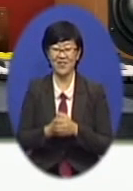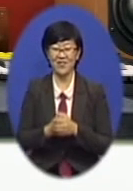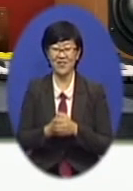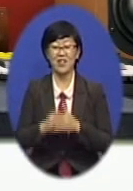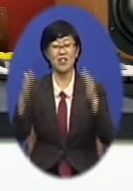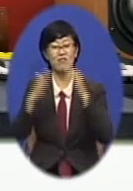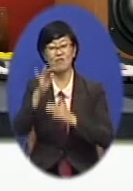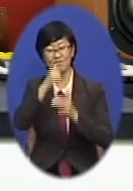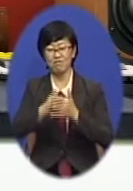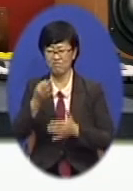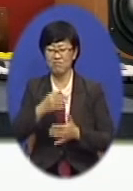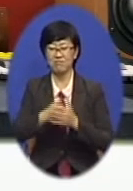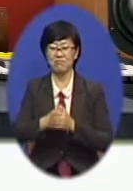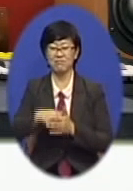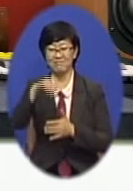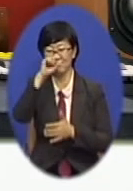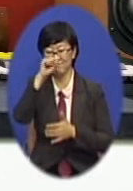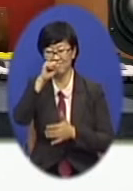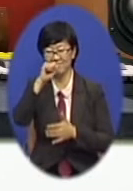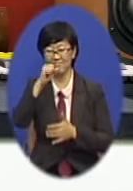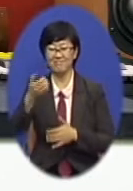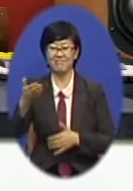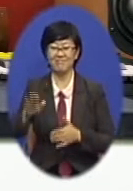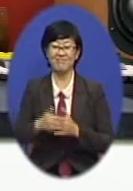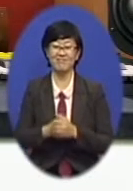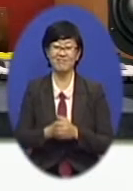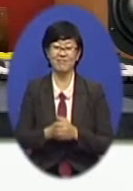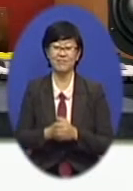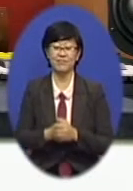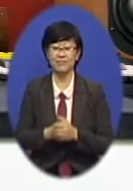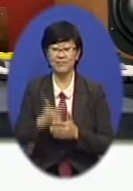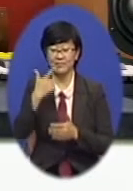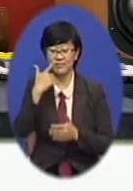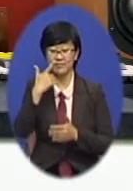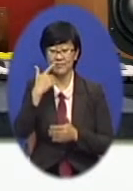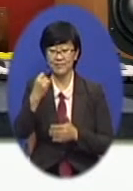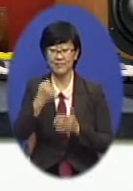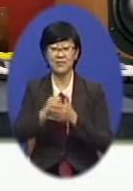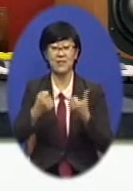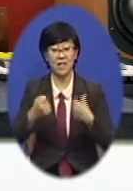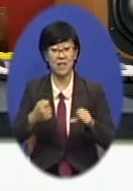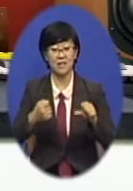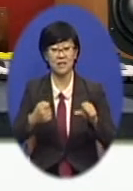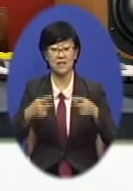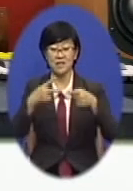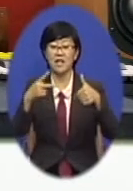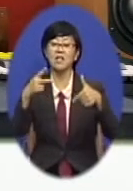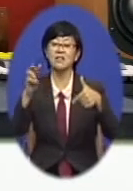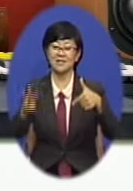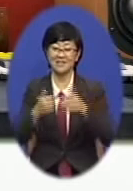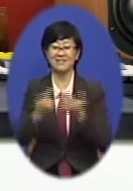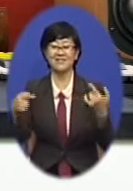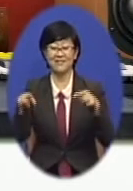다 있고 다 있는데 거기서 살라고 그러는데 내가 왔어. 어머니 그러면은 지금 아드님은 어디 있어요? 아드님 여기 인천 있어요.